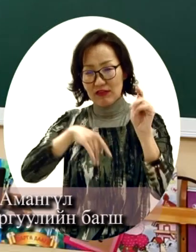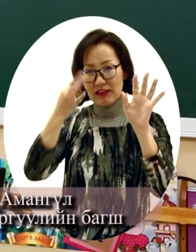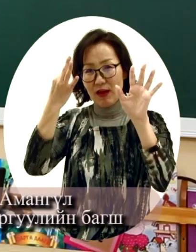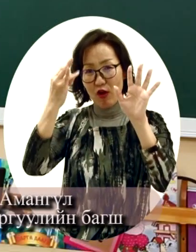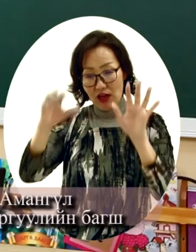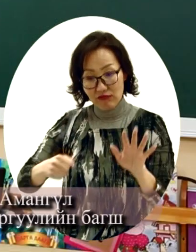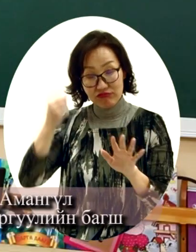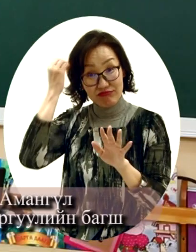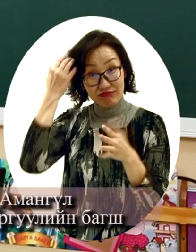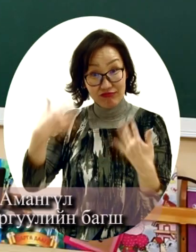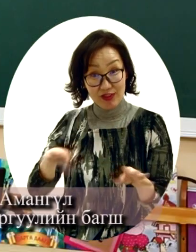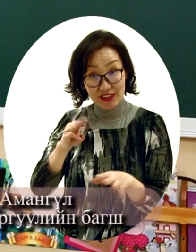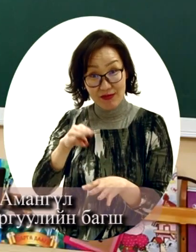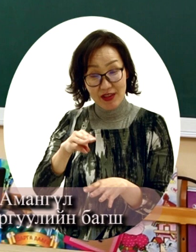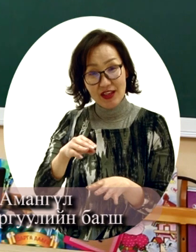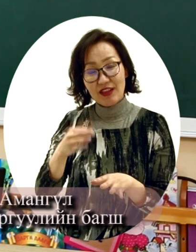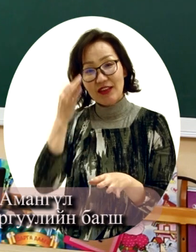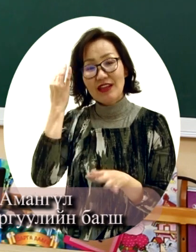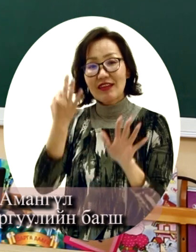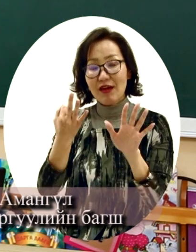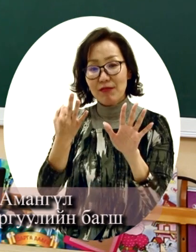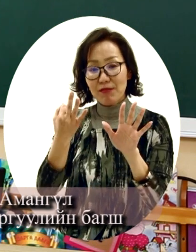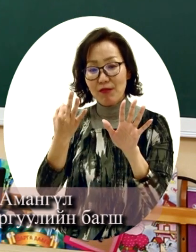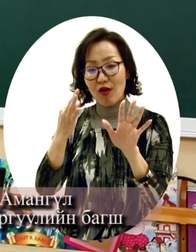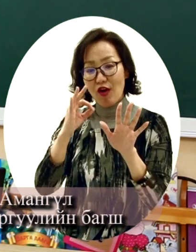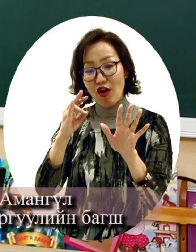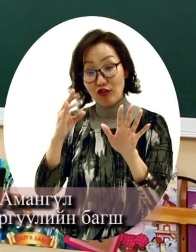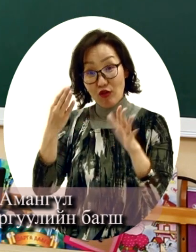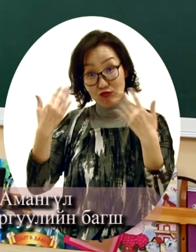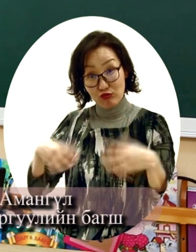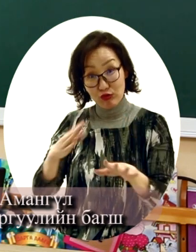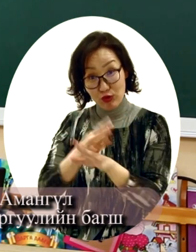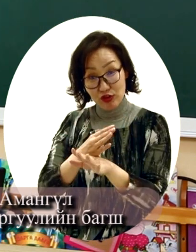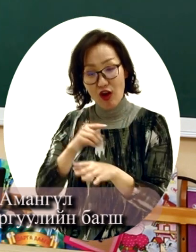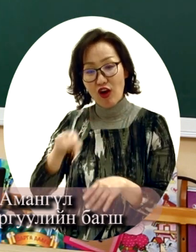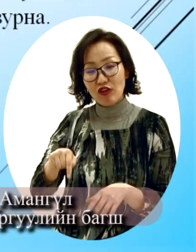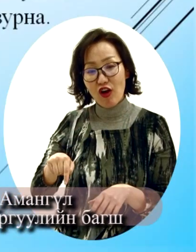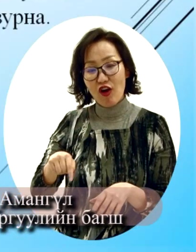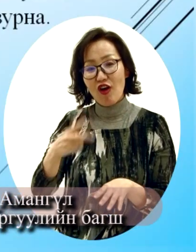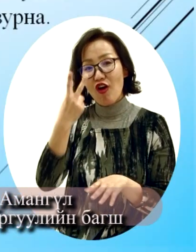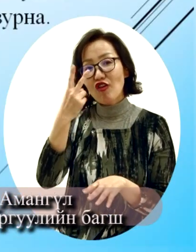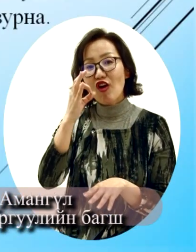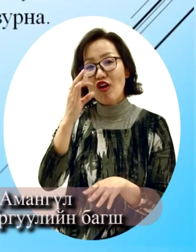кесте жасауға болады. 4 есепті шығарып, дұрыс жауабының алдыңға әрпін дөңгілектейміз.